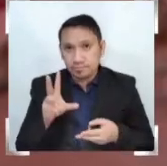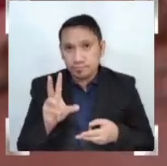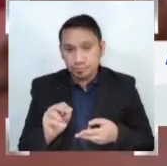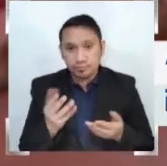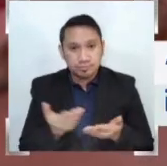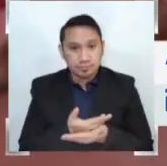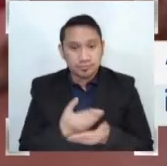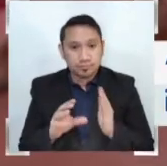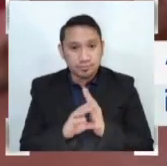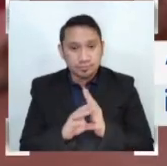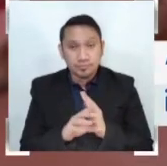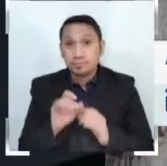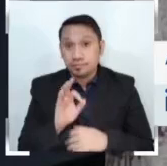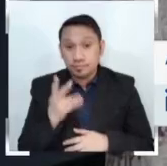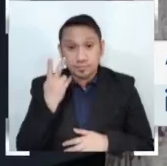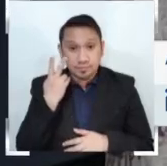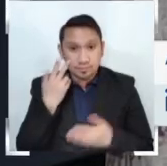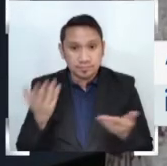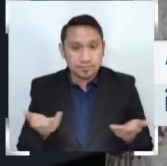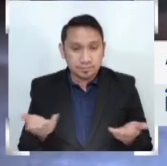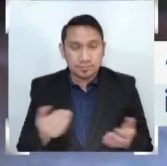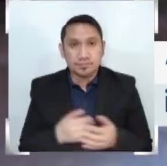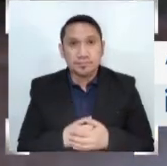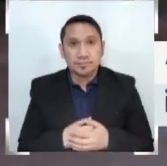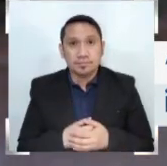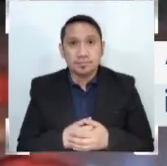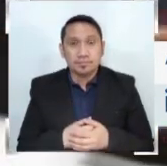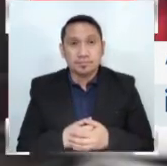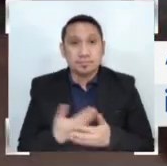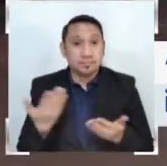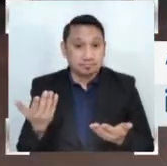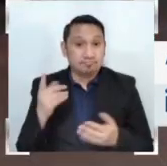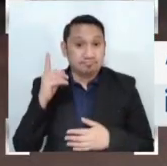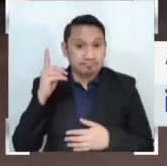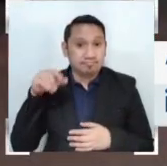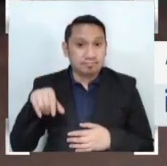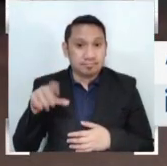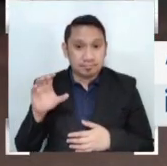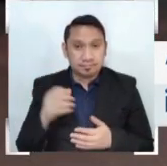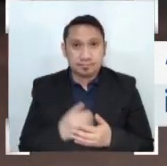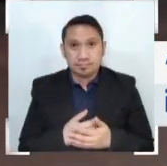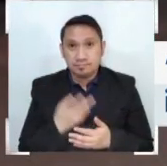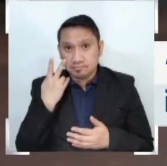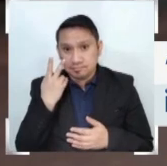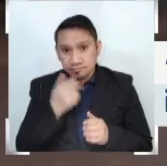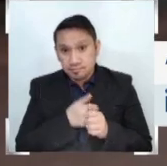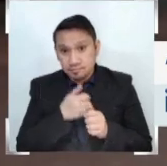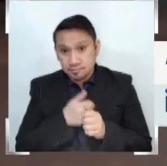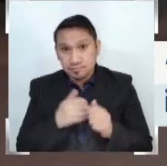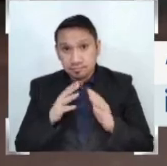Kung mapapadaan kayo sa bahaging ito ng Matipuno Street sa Barangay Piñahan, Quezon City, aakalain yung bawat bahay dito ay mayroong